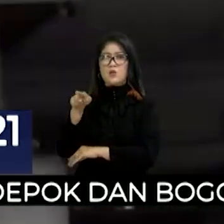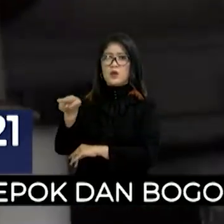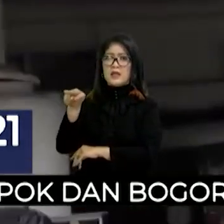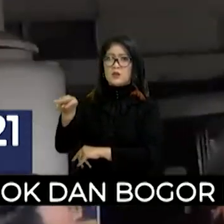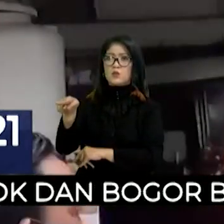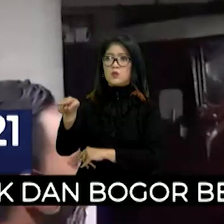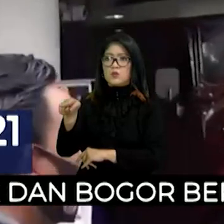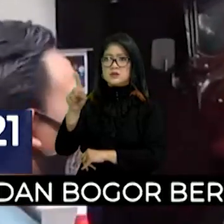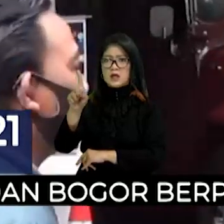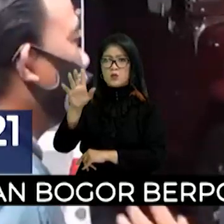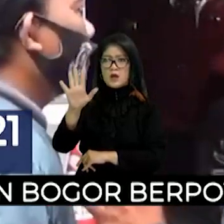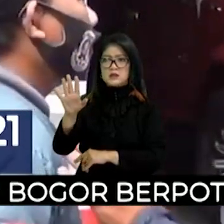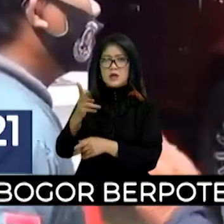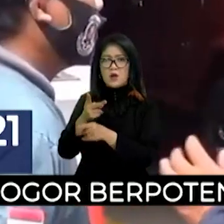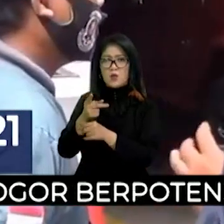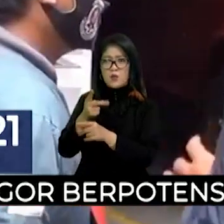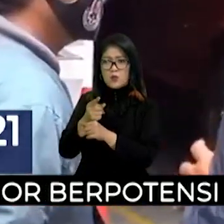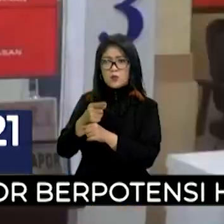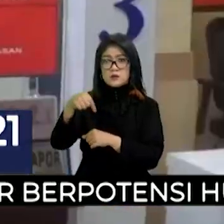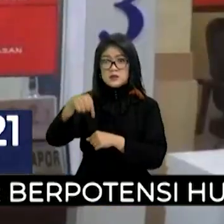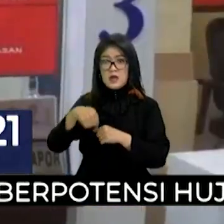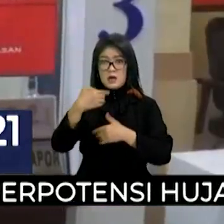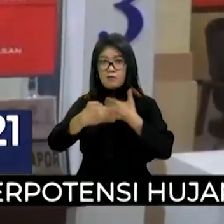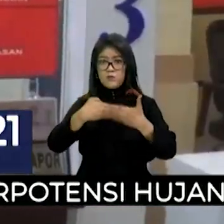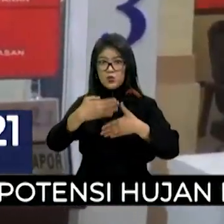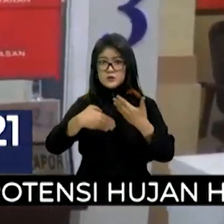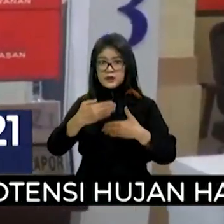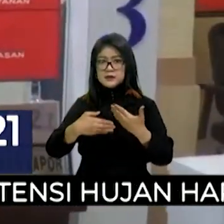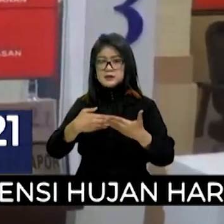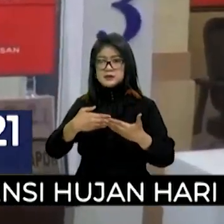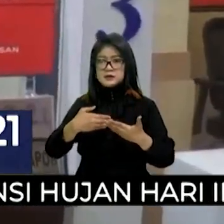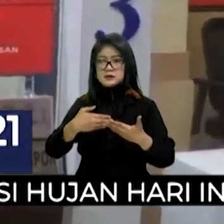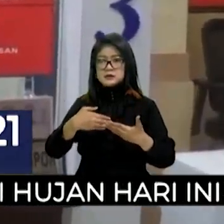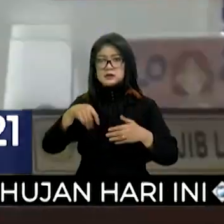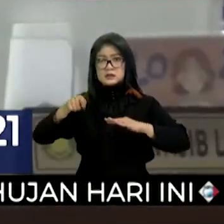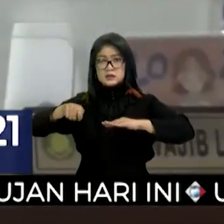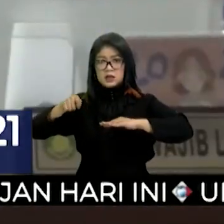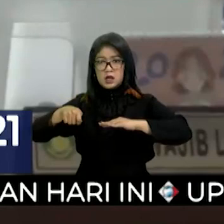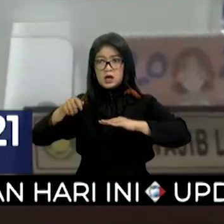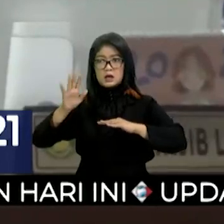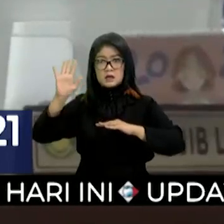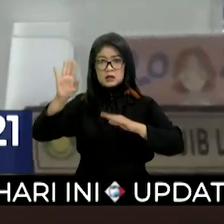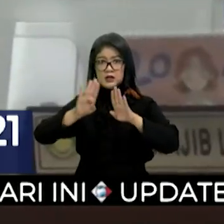Saat ini kasusnya telah memasuki proses persidangan. Sidang predator seksual ini akan kembali digelar